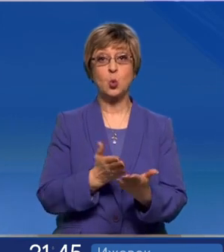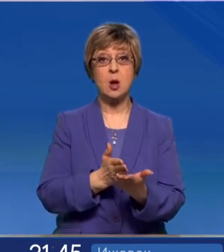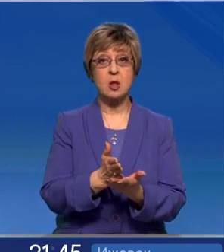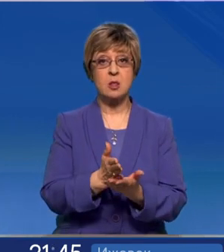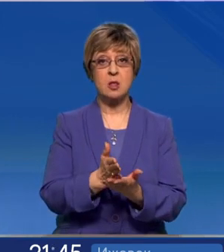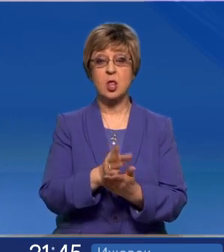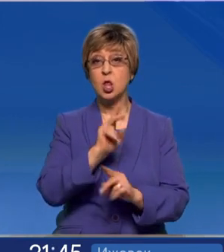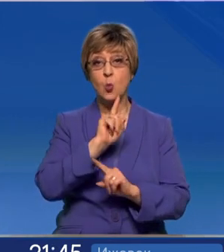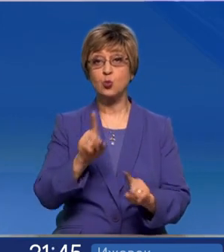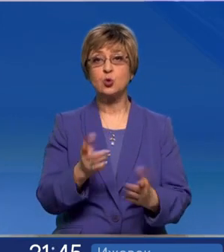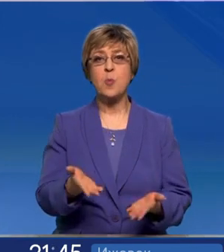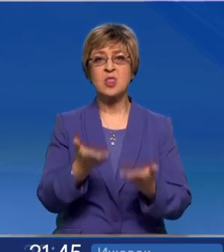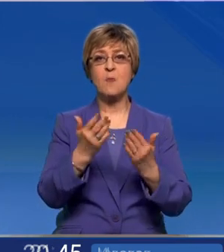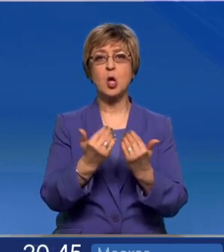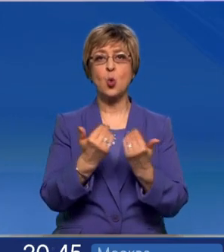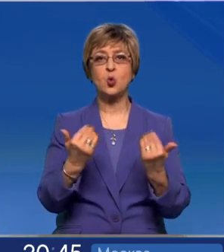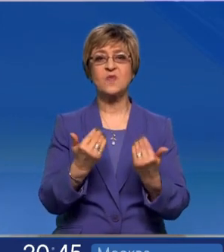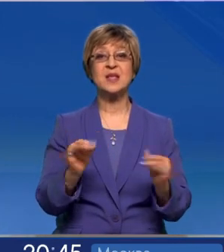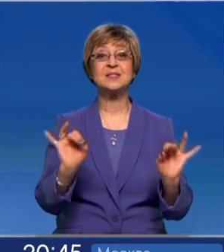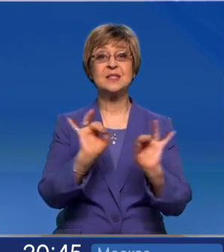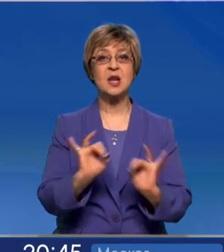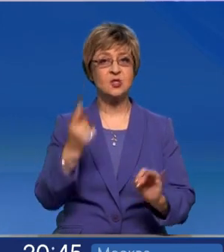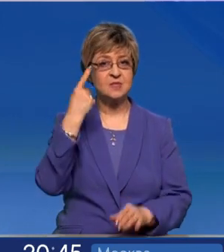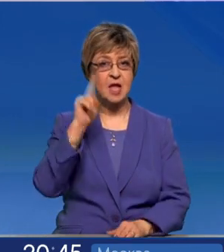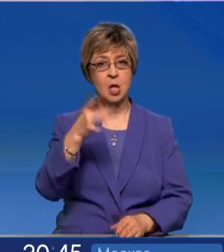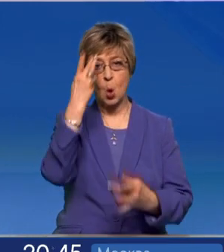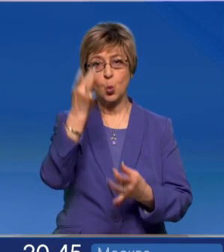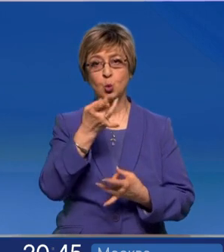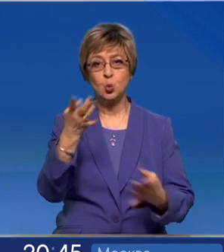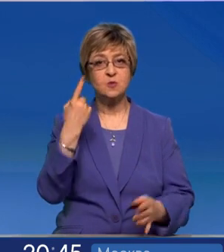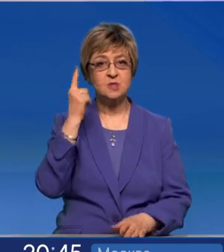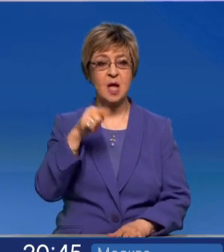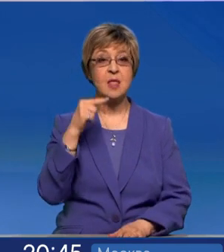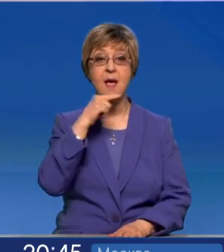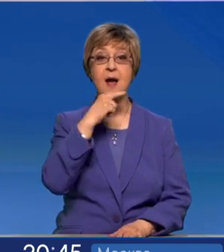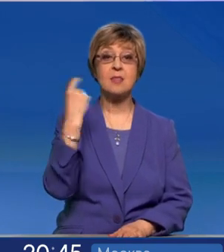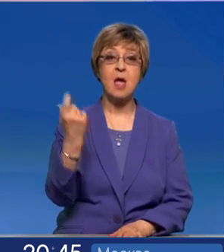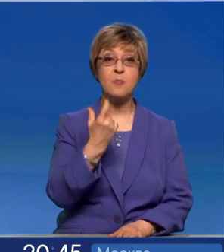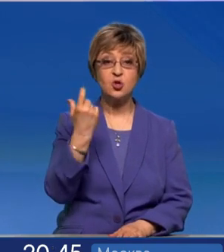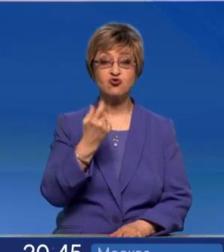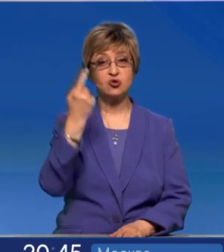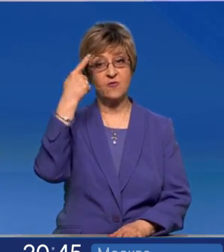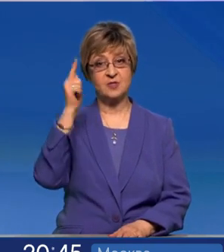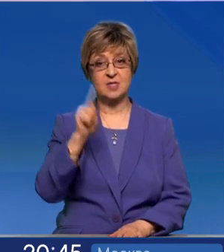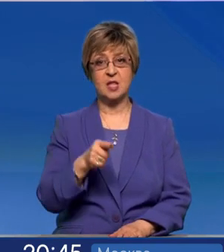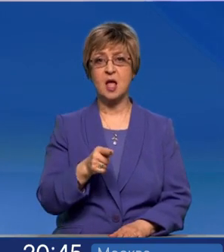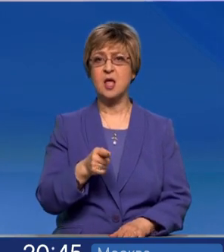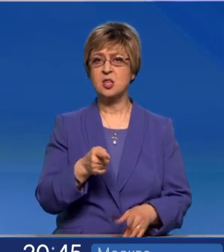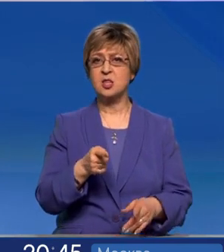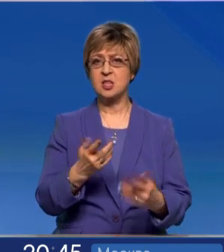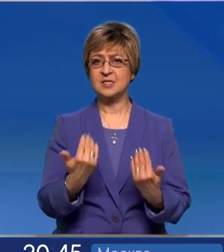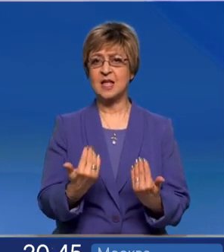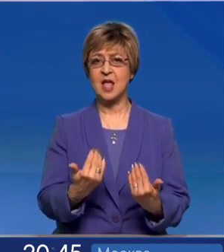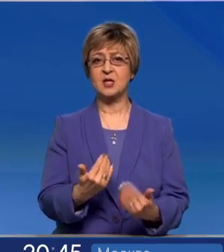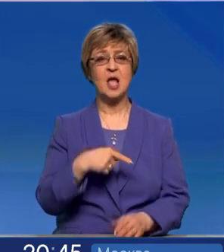будет поднимать уровень исторического знания, культурного знания, экономического знания, настоящего, да, не имею в виду это как бы борьбу